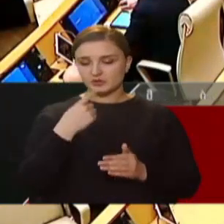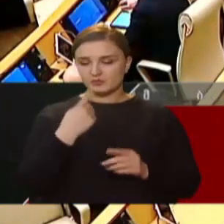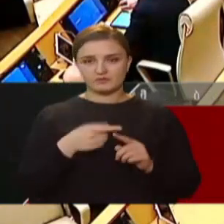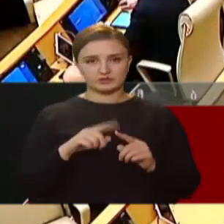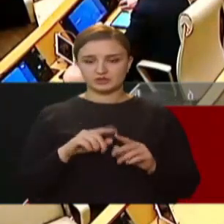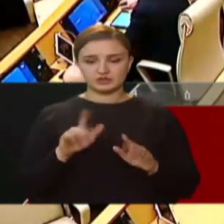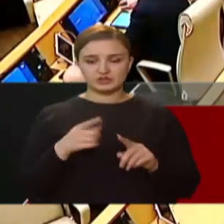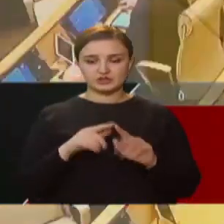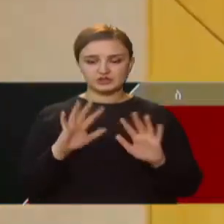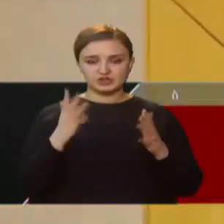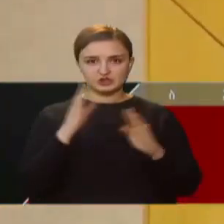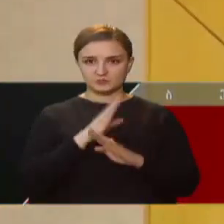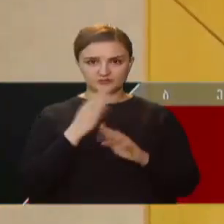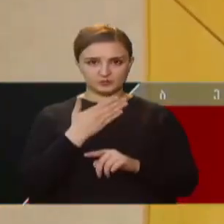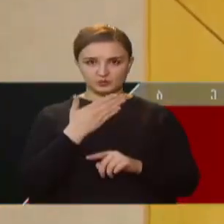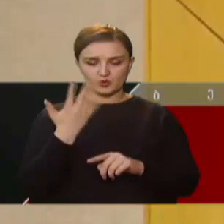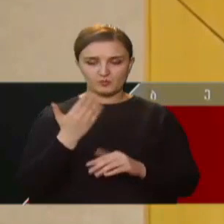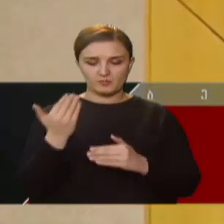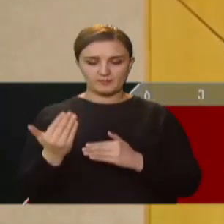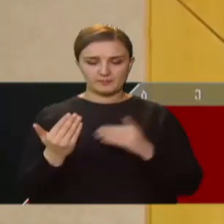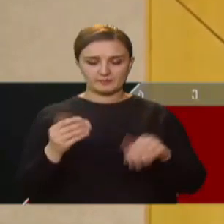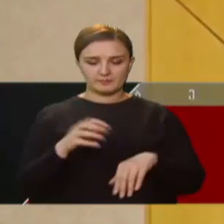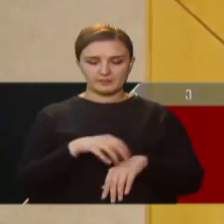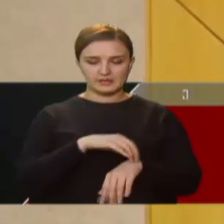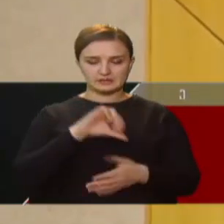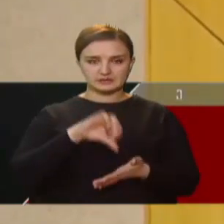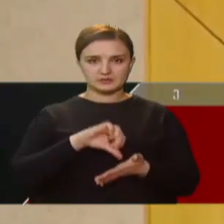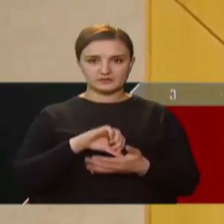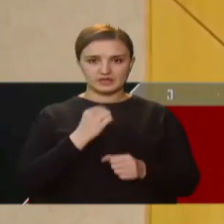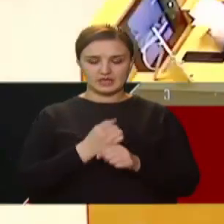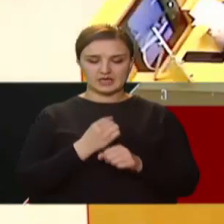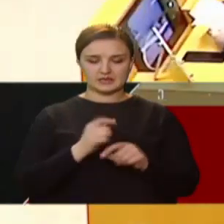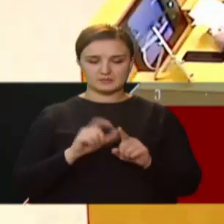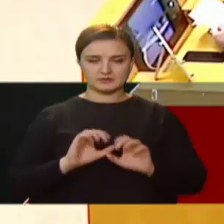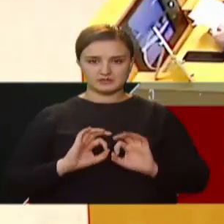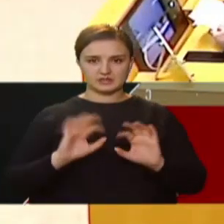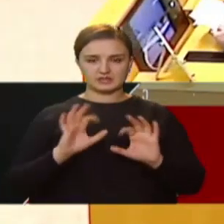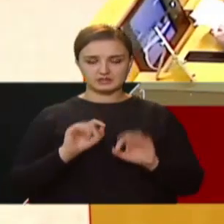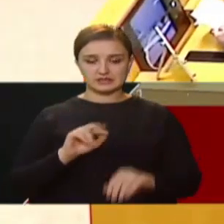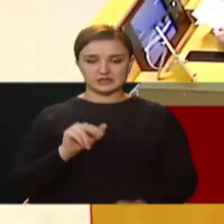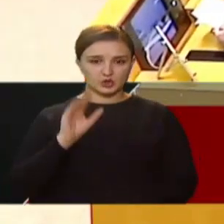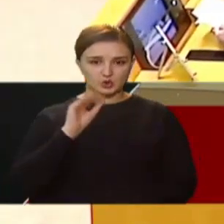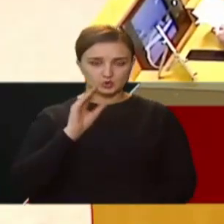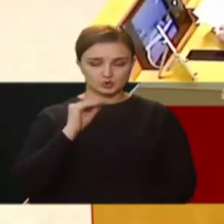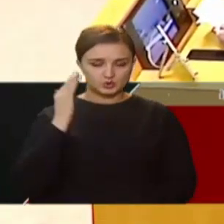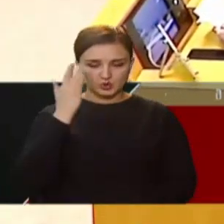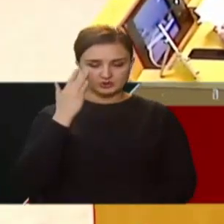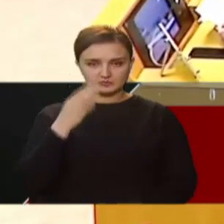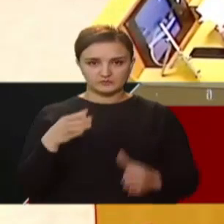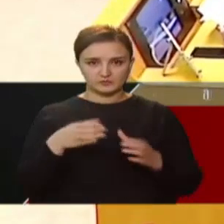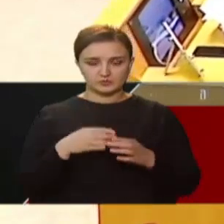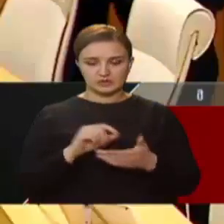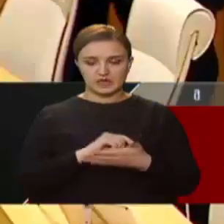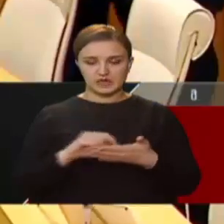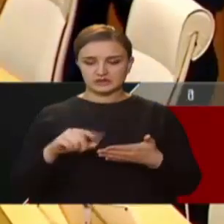არაა შემთხვევითი არც ის, თუ რომელი პარტიის წარმომადგენელი აკეთებს ამ განცხადებას და არც ის როდის. მმართველ გუნდში ხაზგასმით აცხადებენ,